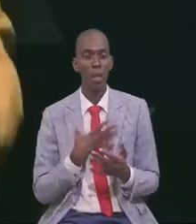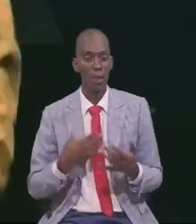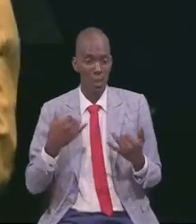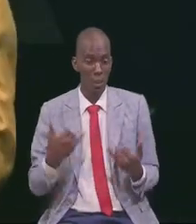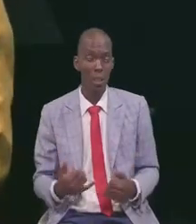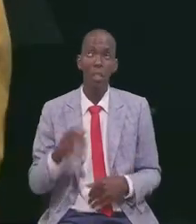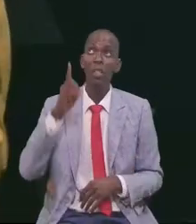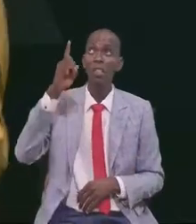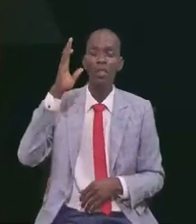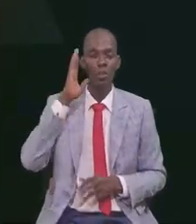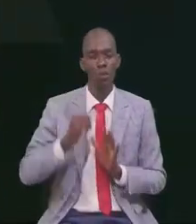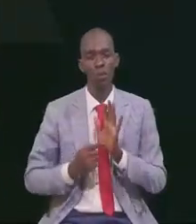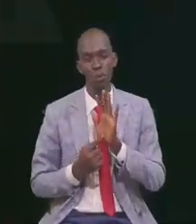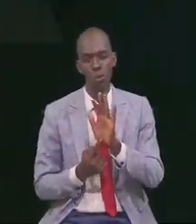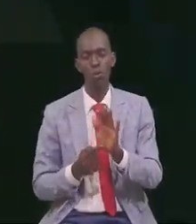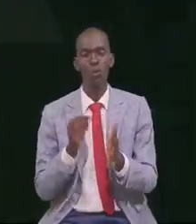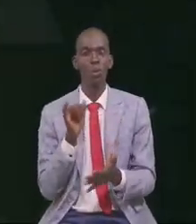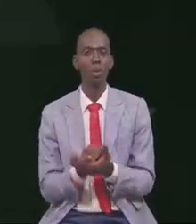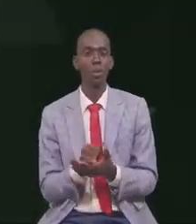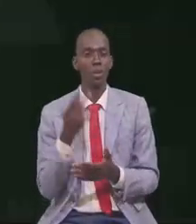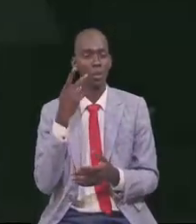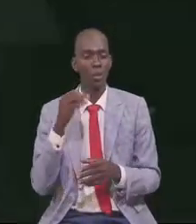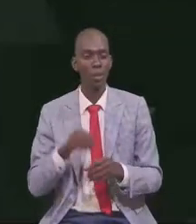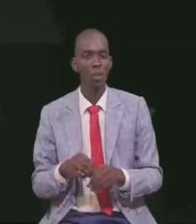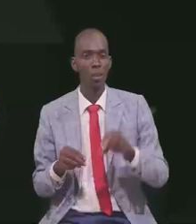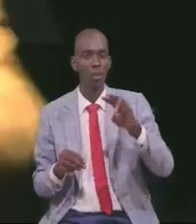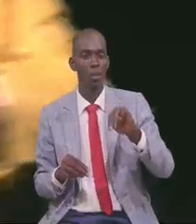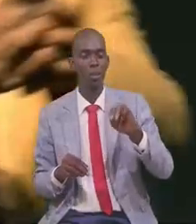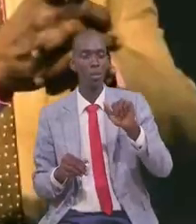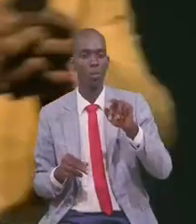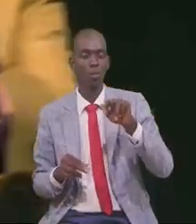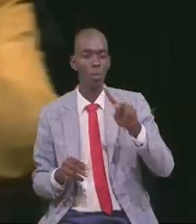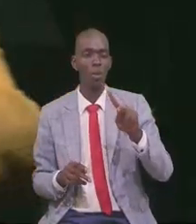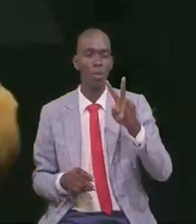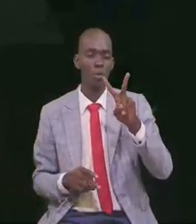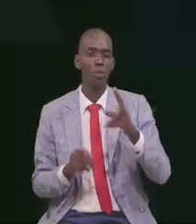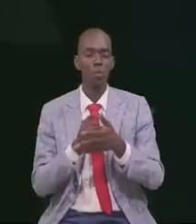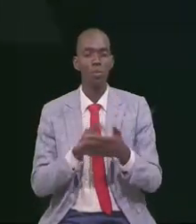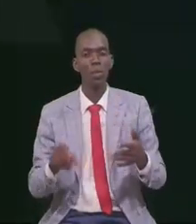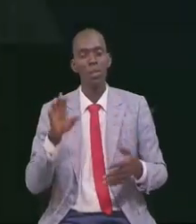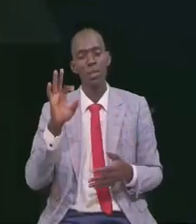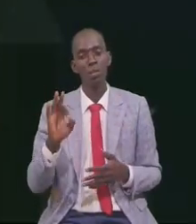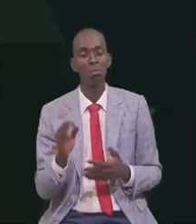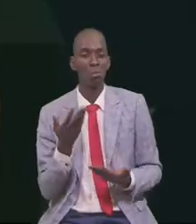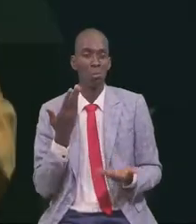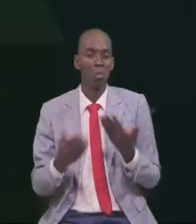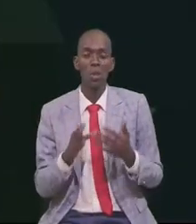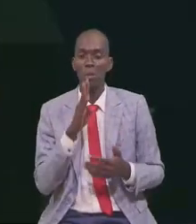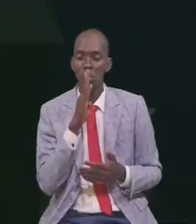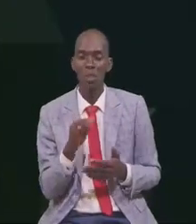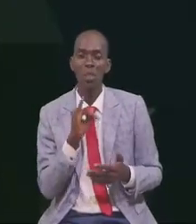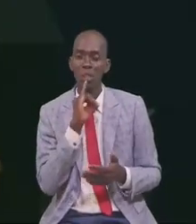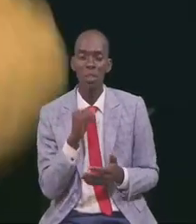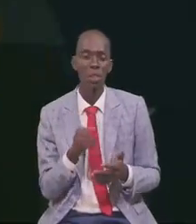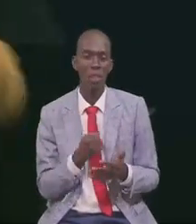cela. Marc chapitre 2, verset 9. Lequel est le plus aisé de dire